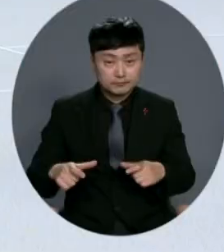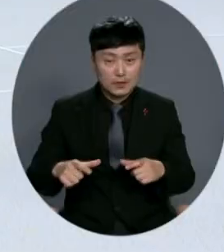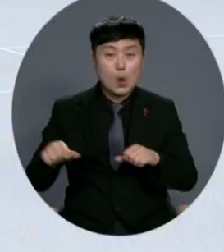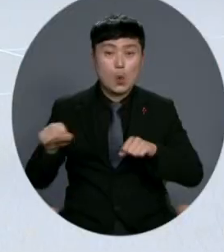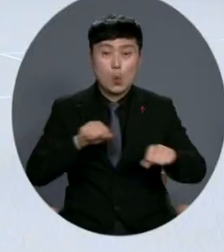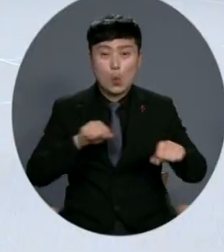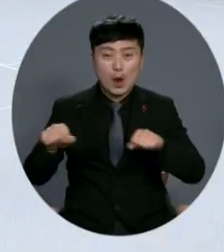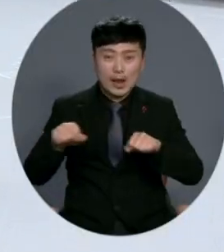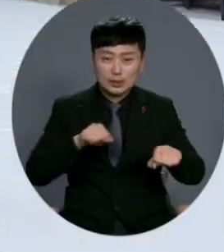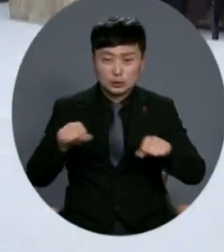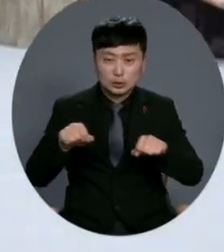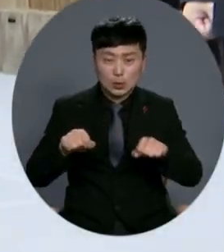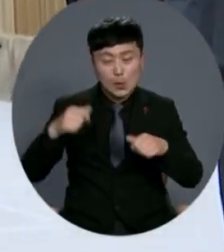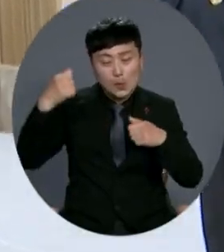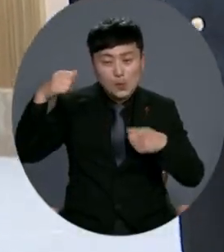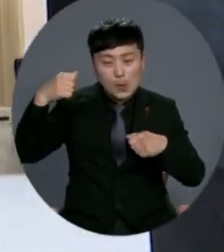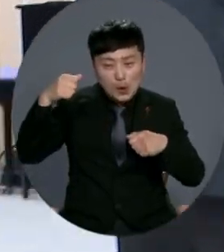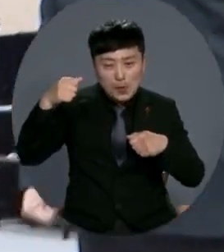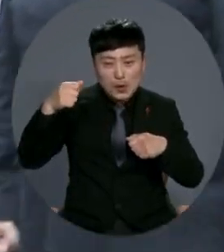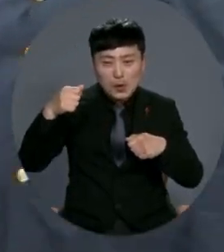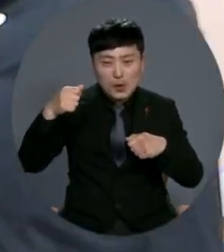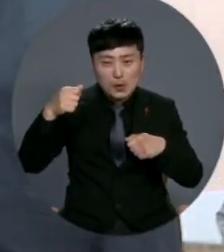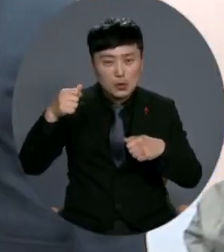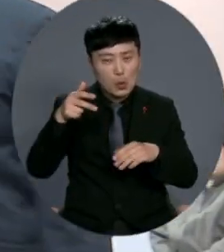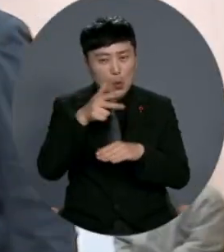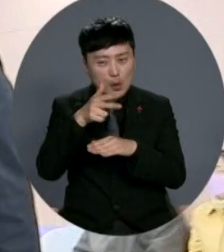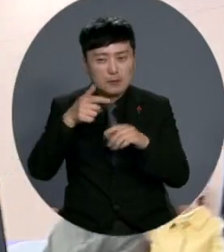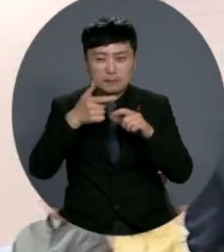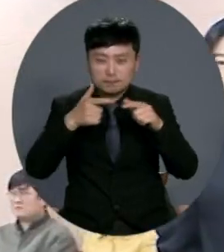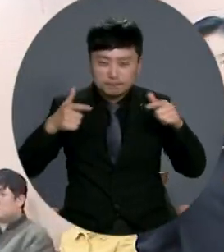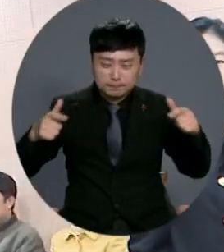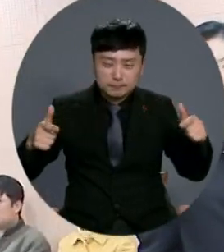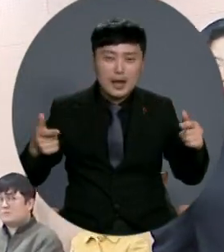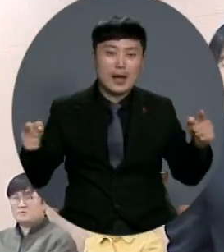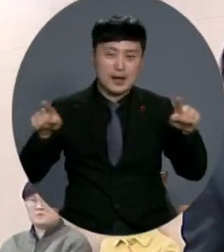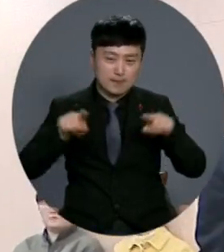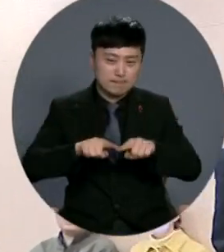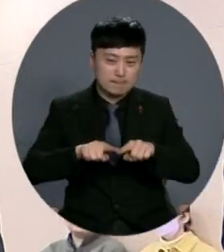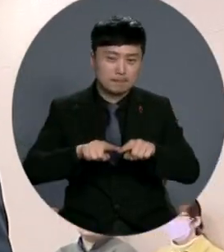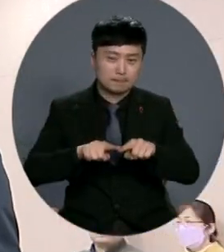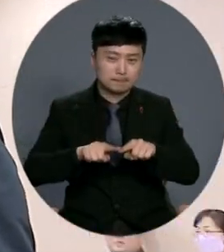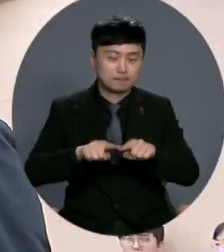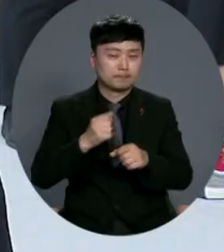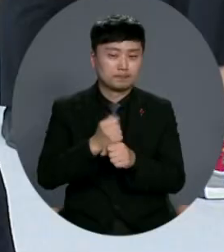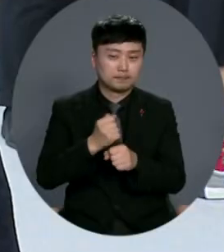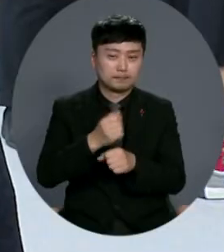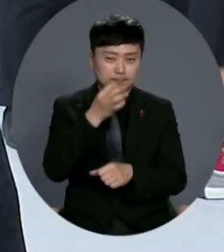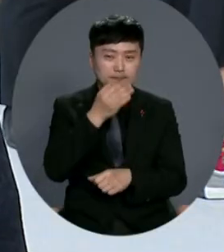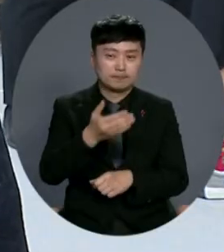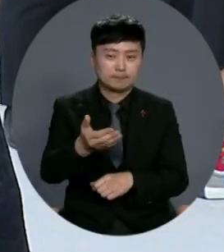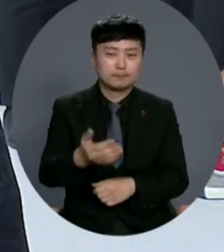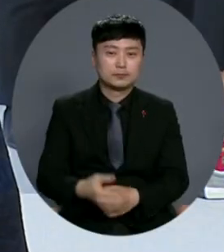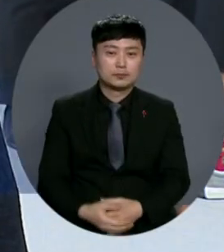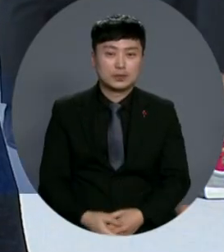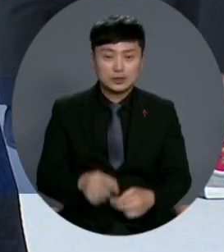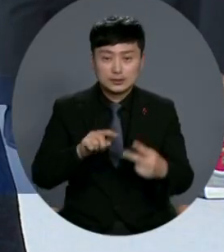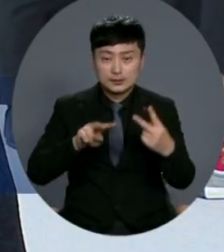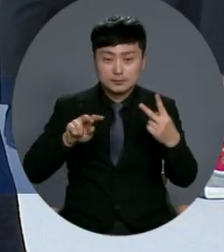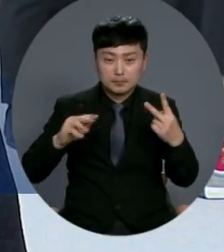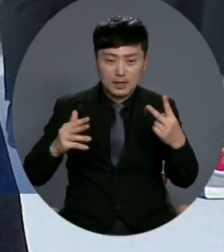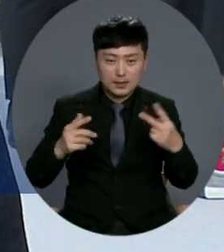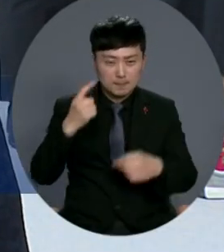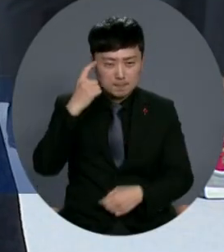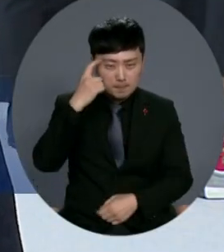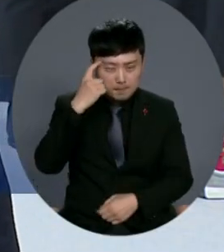활동하는 베테랑 연극 배우와 연출가들이 각본과 곡 등 작품을 직접 만들었습니다. 2.28에 대한 정신을 또 알리는